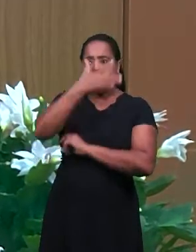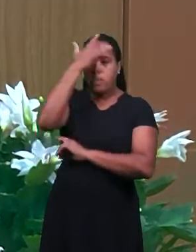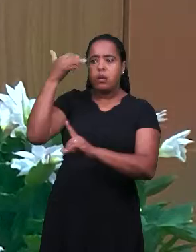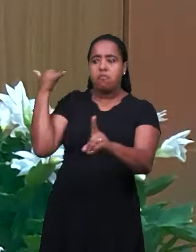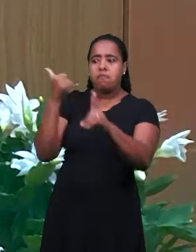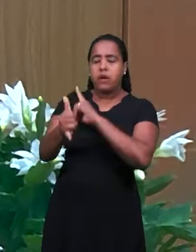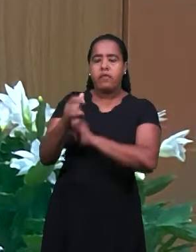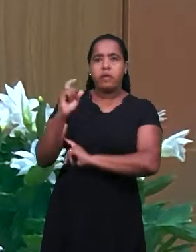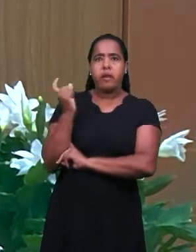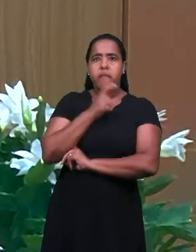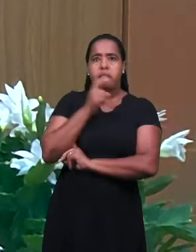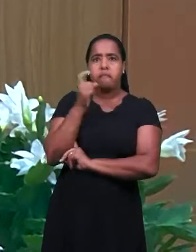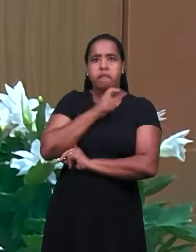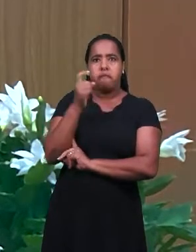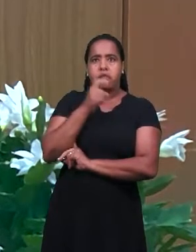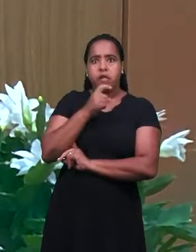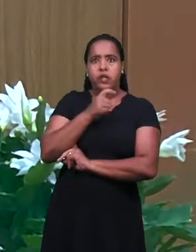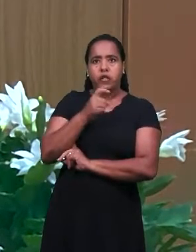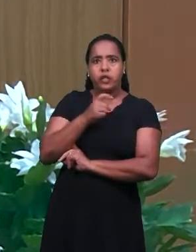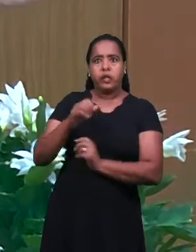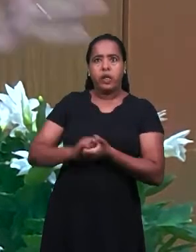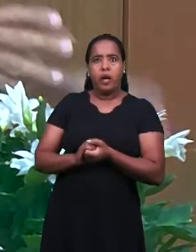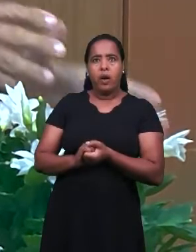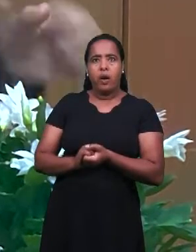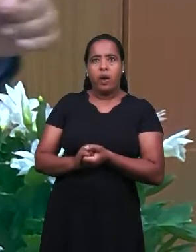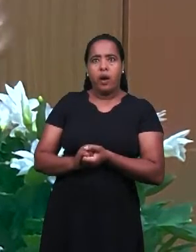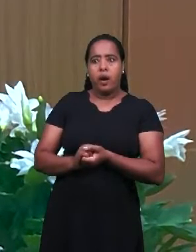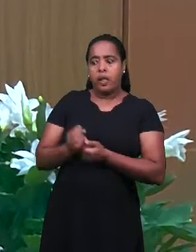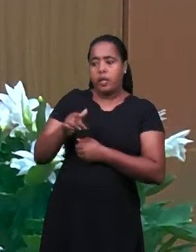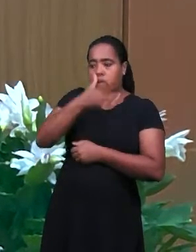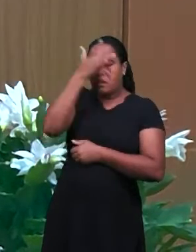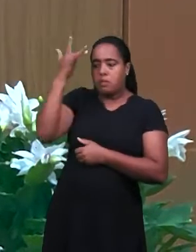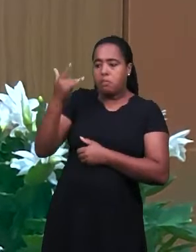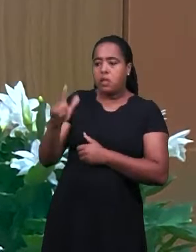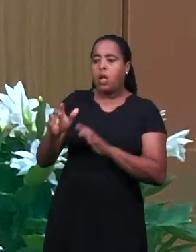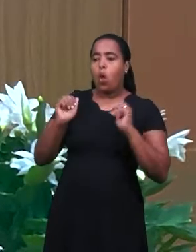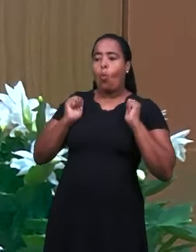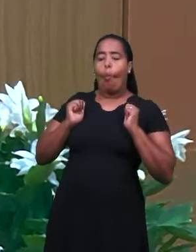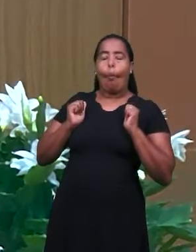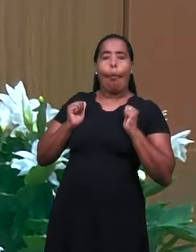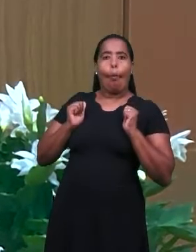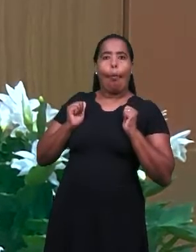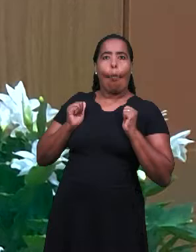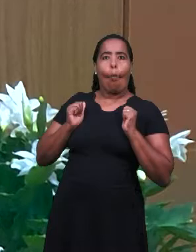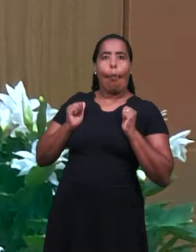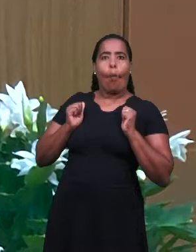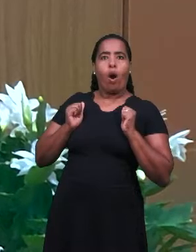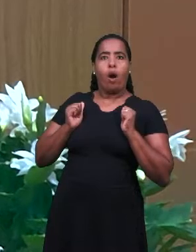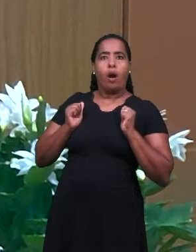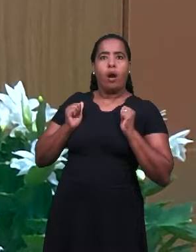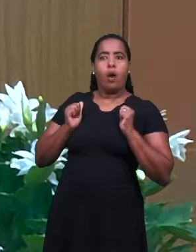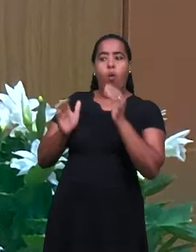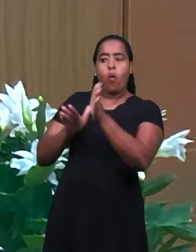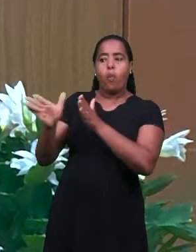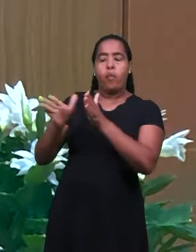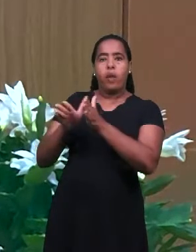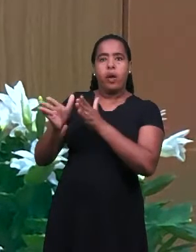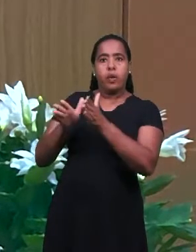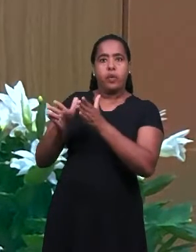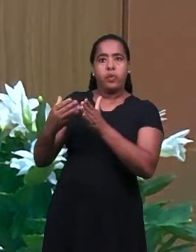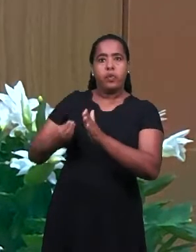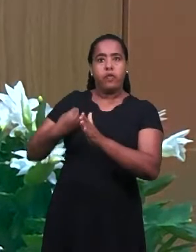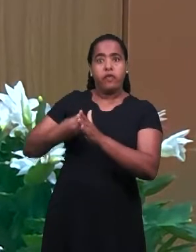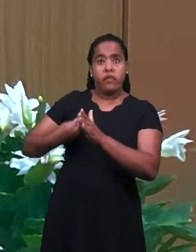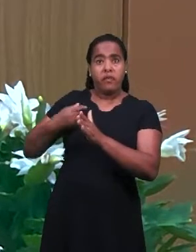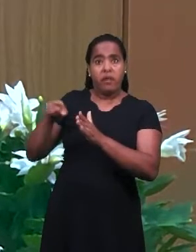пророчествовали по плоти, обман ради тех, кто находился в таком состоянии, кто